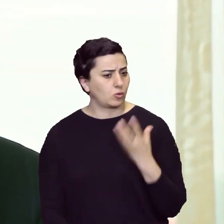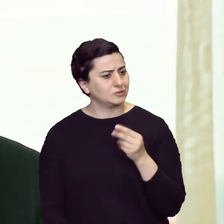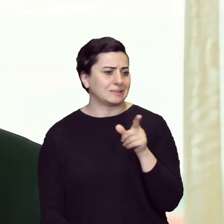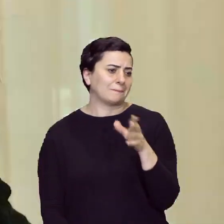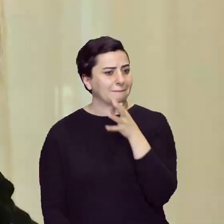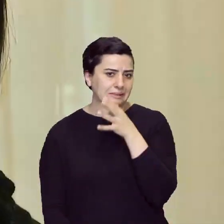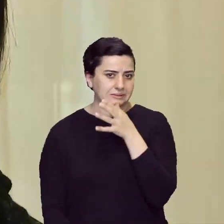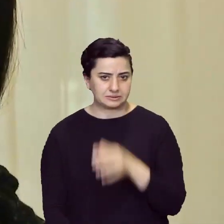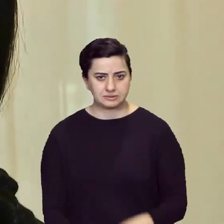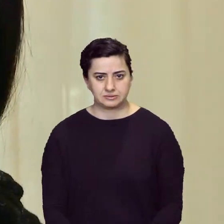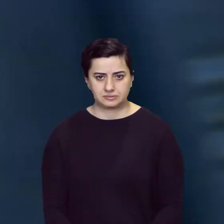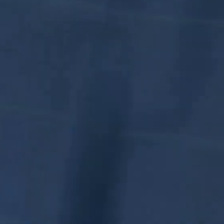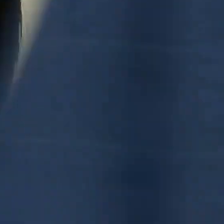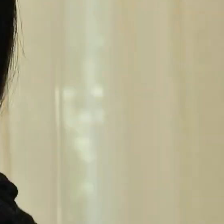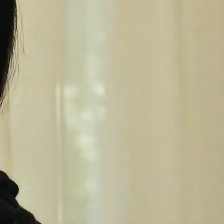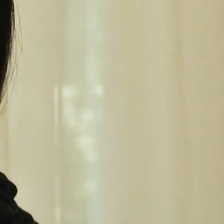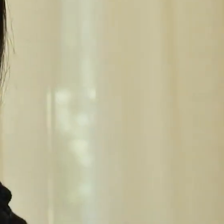bilirsin.